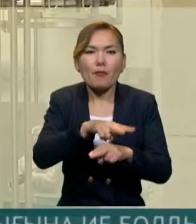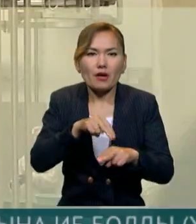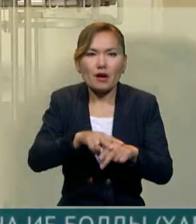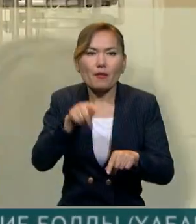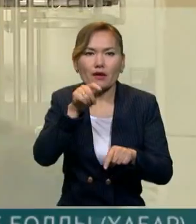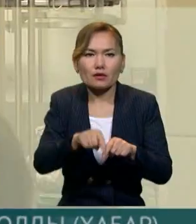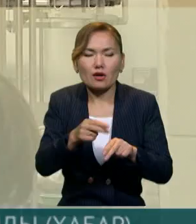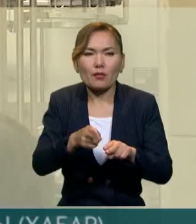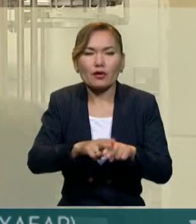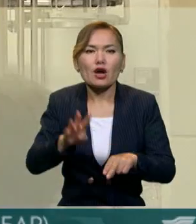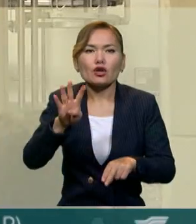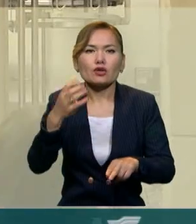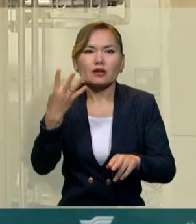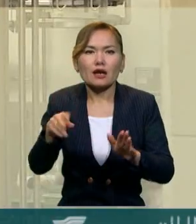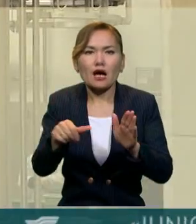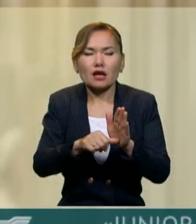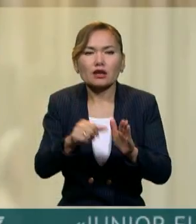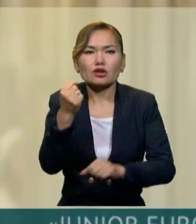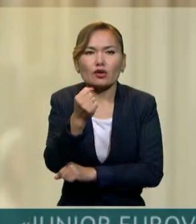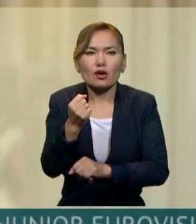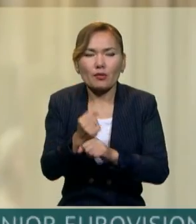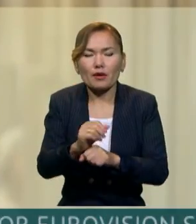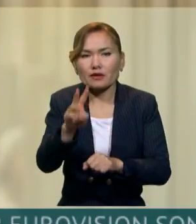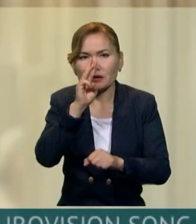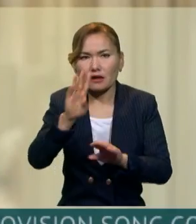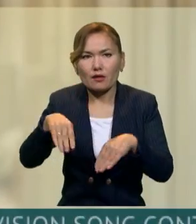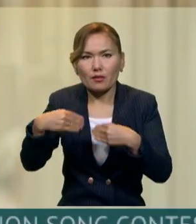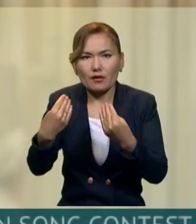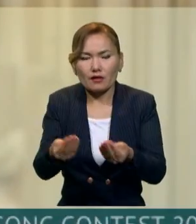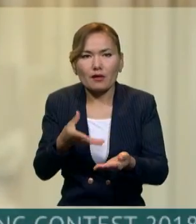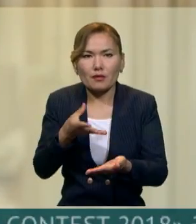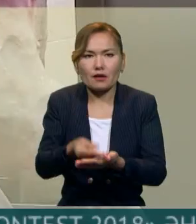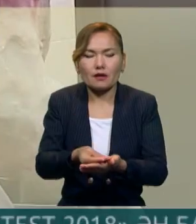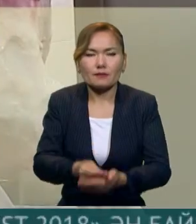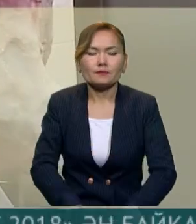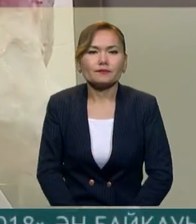инспекциясының араласуымен 446 жұмысшыға 143 миллион теңге төленген.